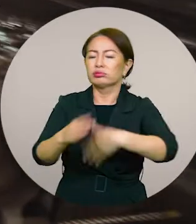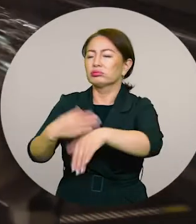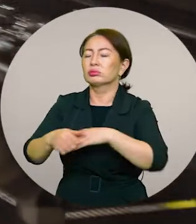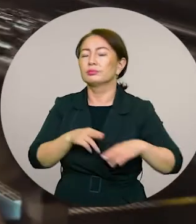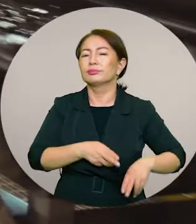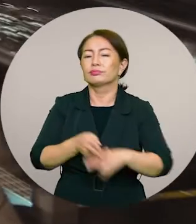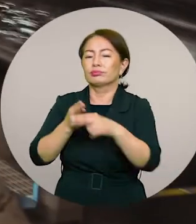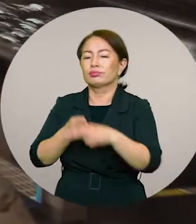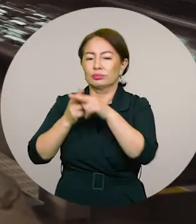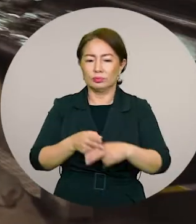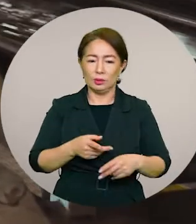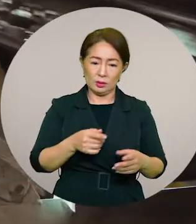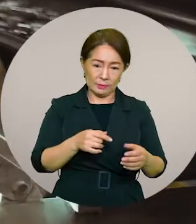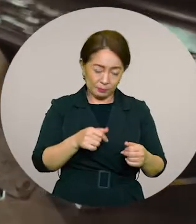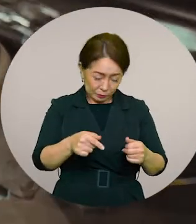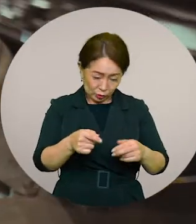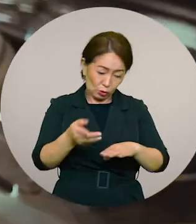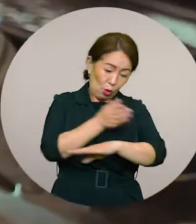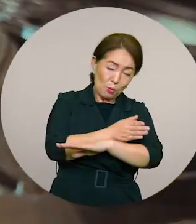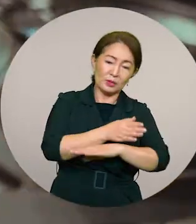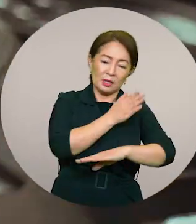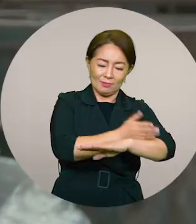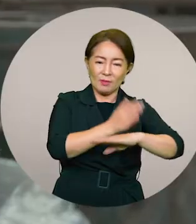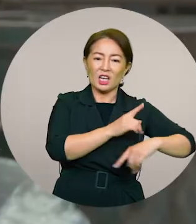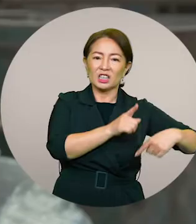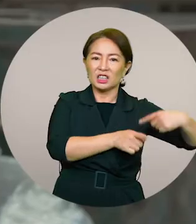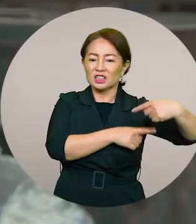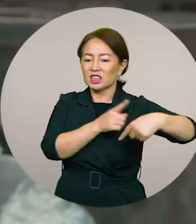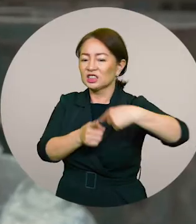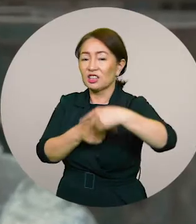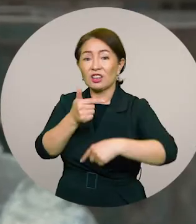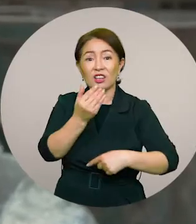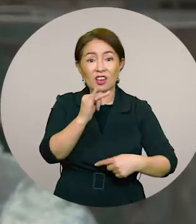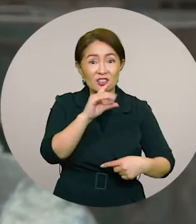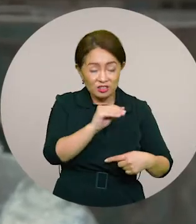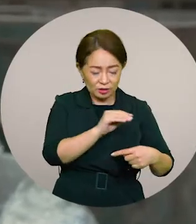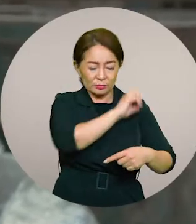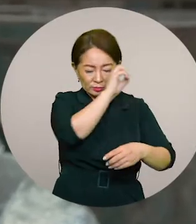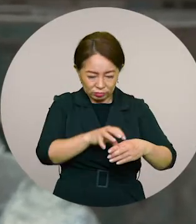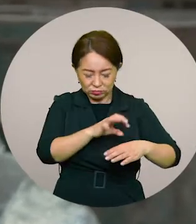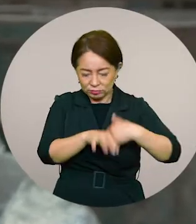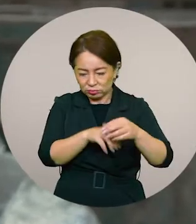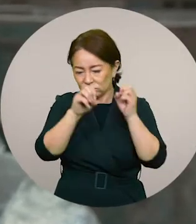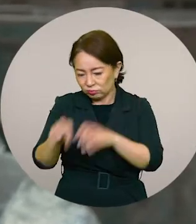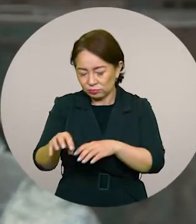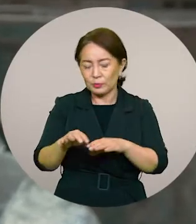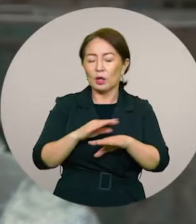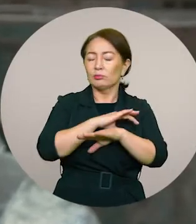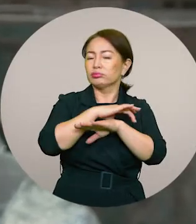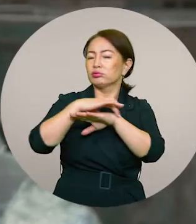дээр туусан дамжуургаас өмнө гинжит тэжээгч гээд төхөөрөмж байгаа. Гинжит тэжээгч рүүгээ ороод тэгээд туусан дамжуурга дээр